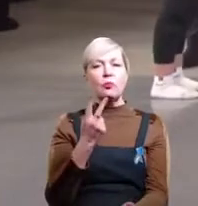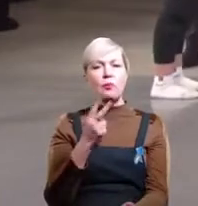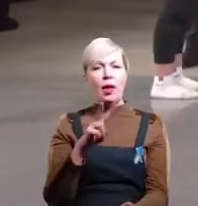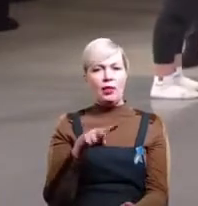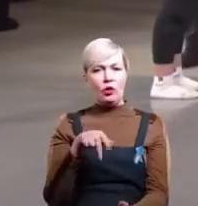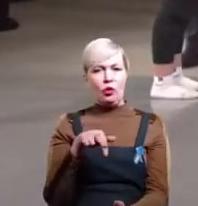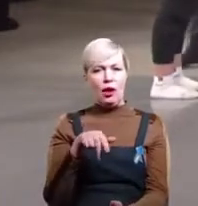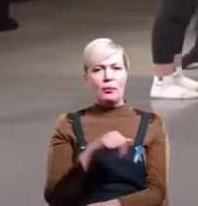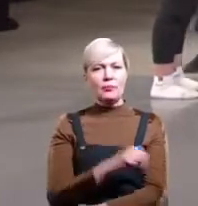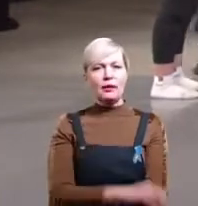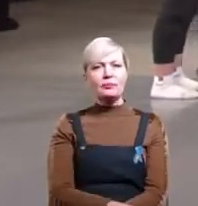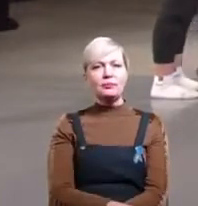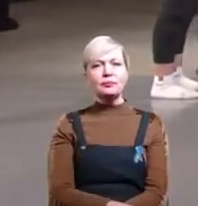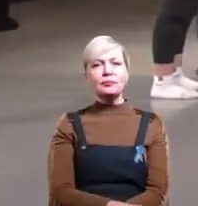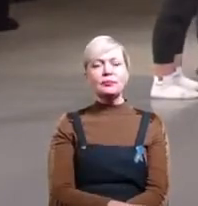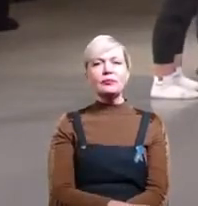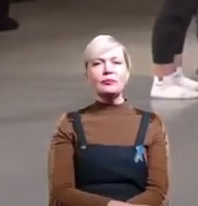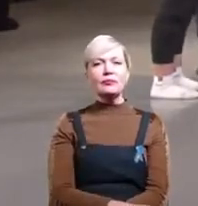да.